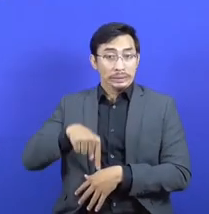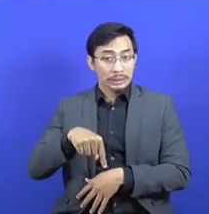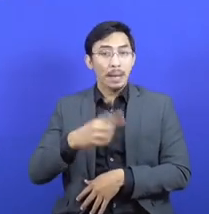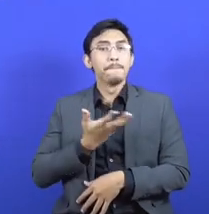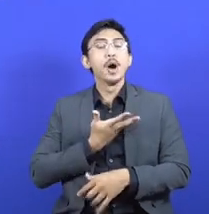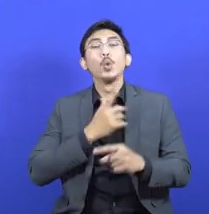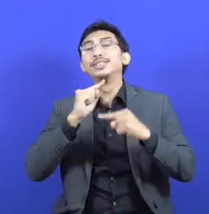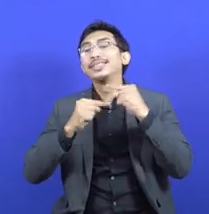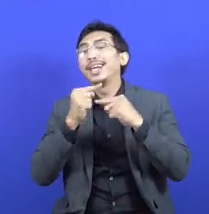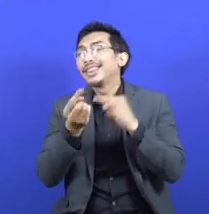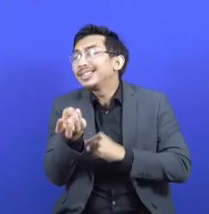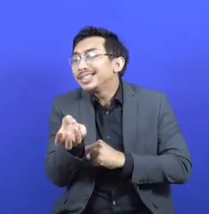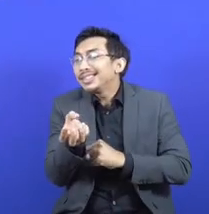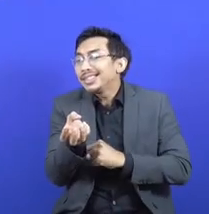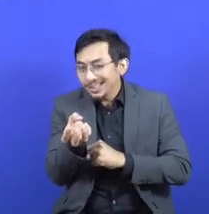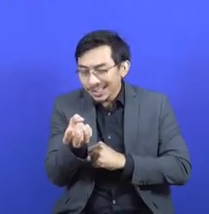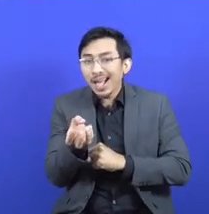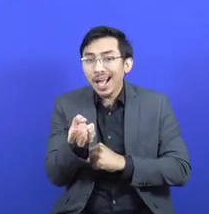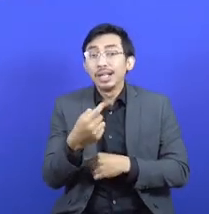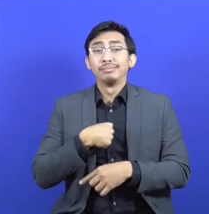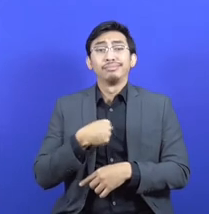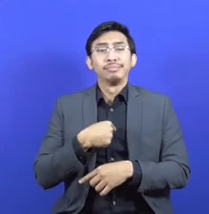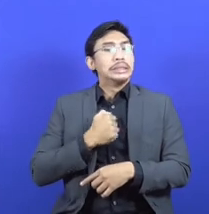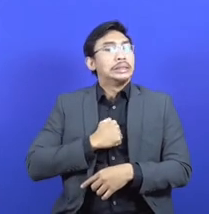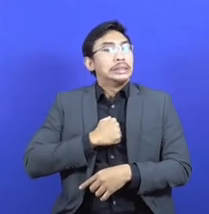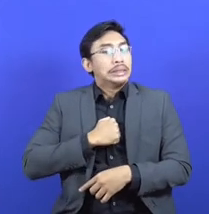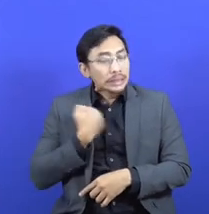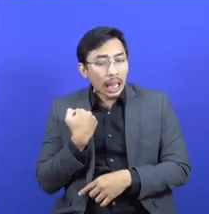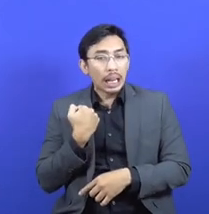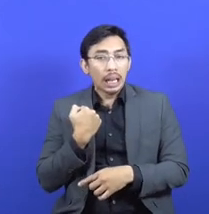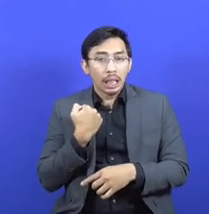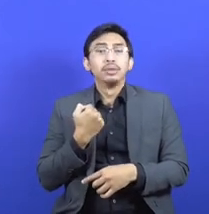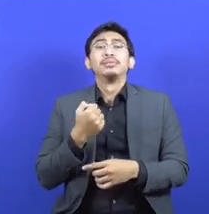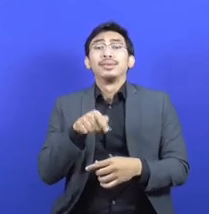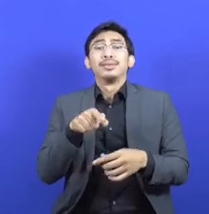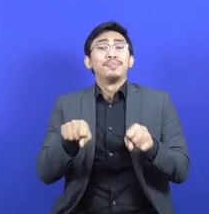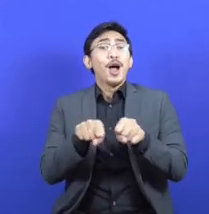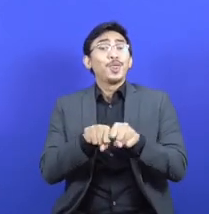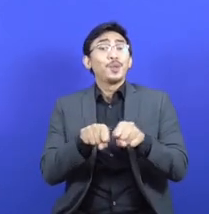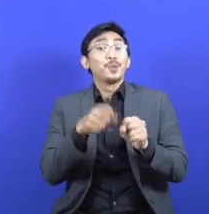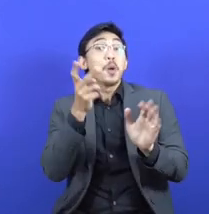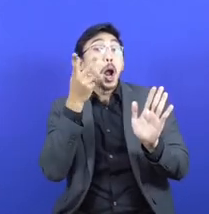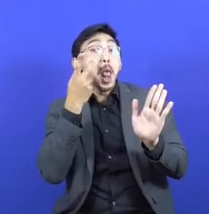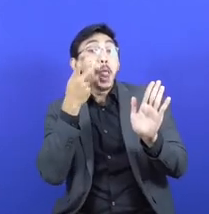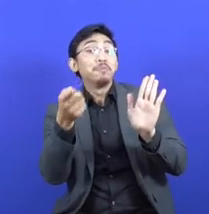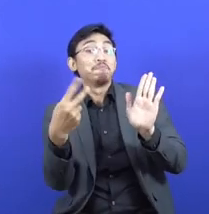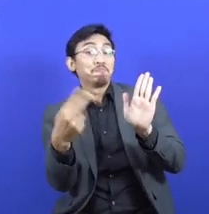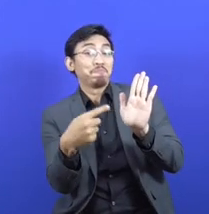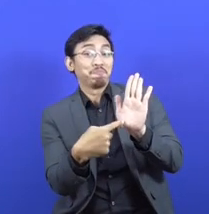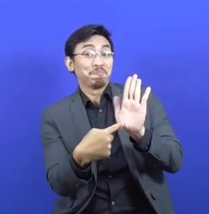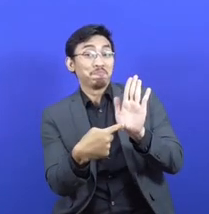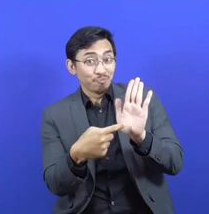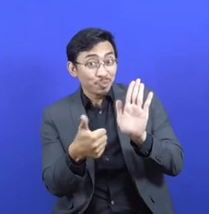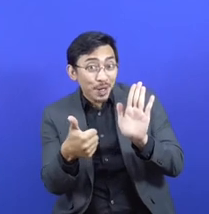Gini nih Mas Ded, sebenarnya aku kesini tuh juga pengen cerita sedikit nih. Jadi aku tuh agak sebel gara-gara, padahal nih sepatu nih, coba lihat